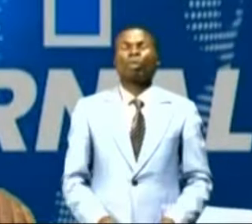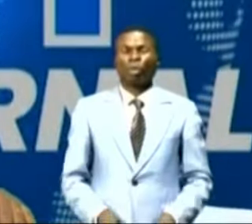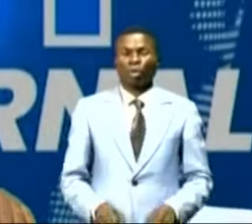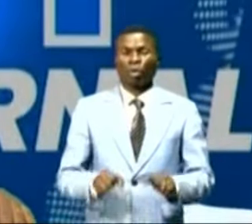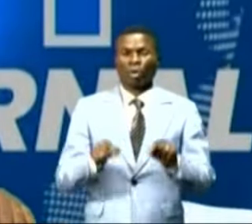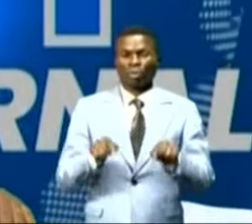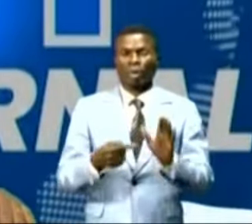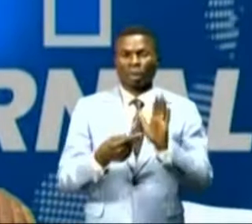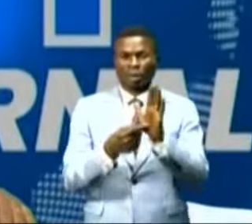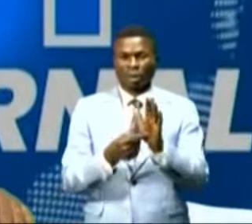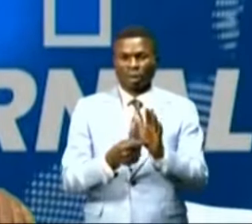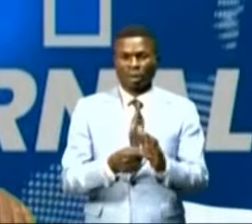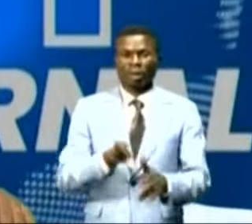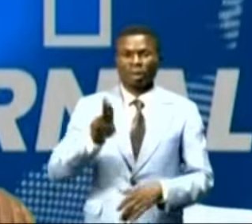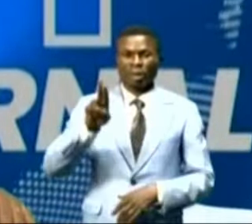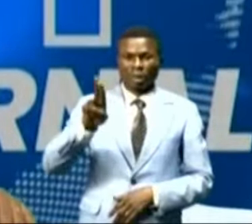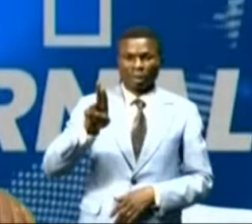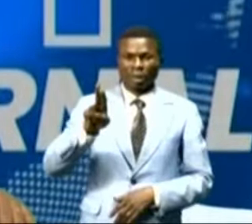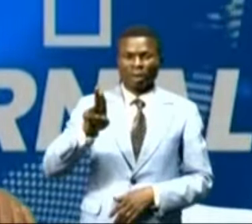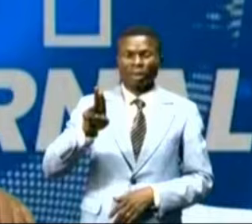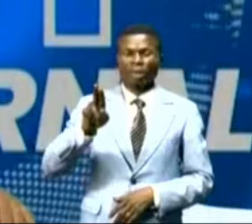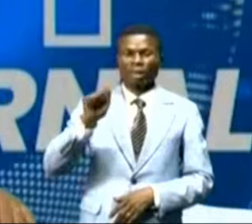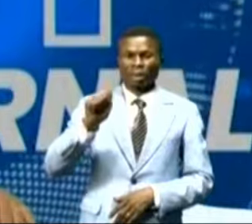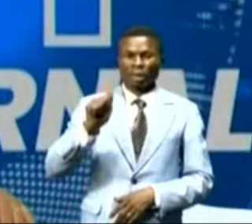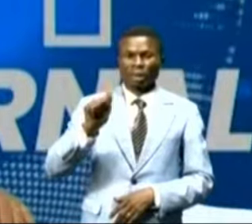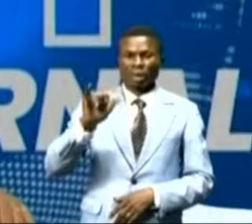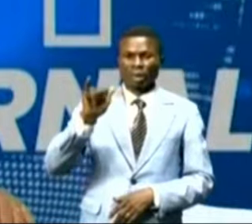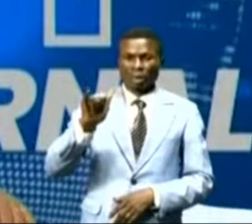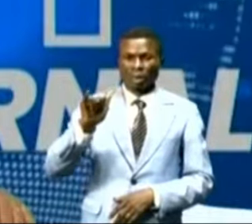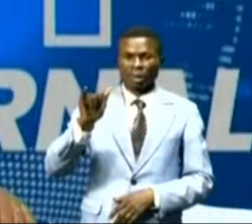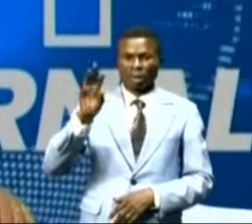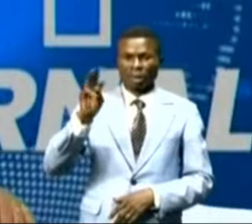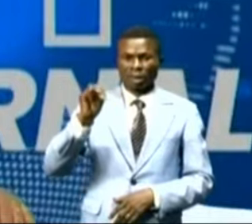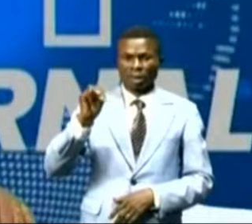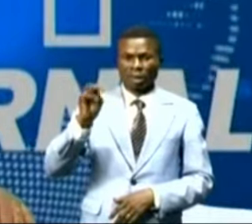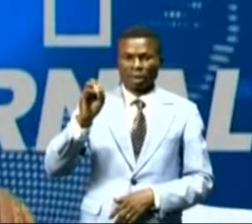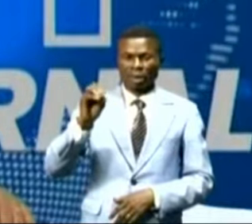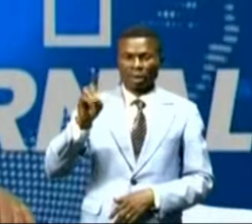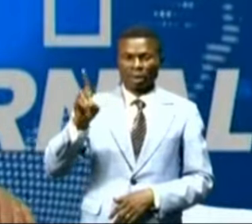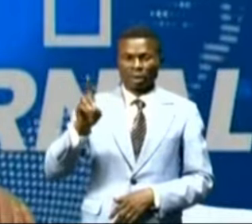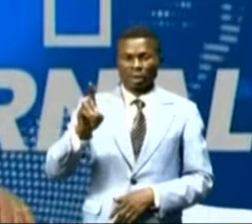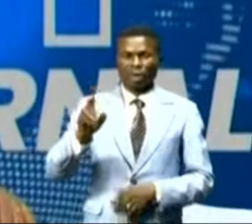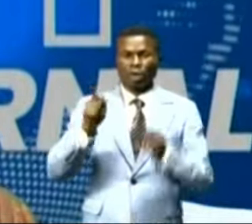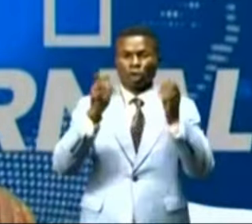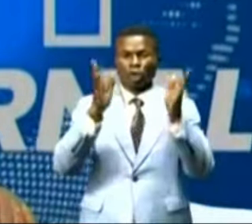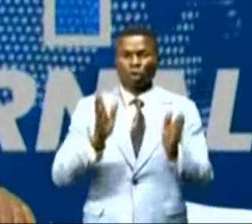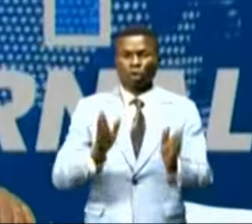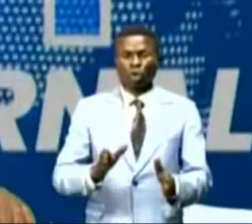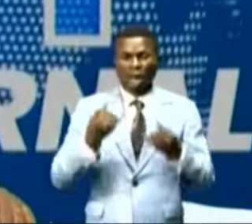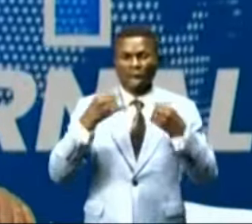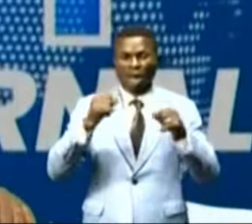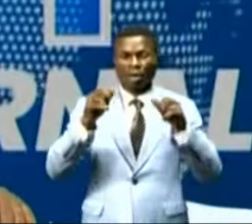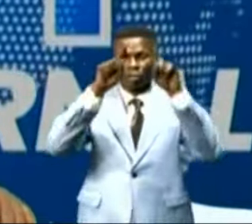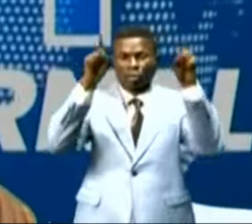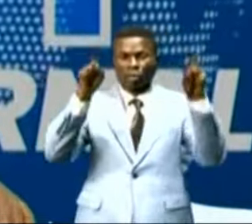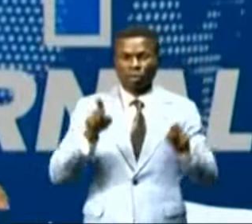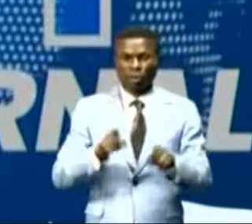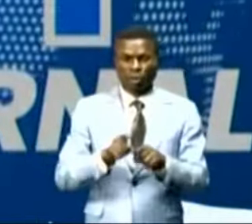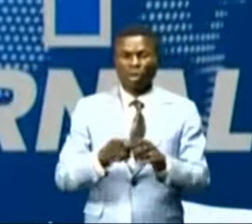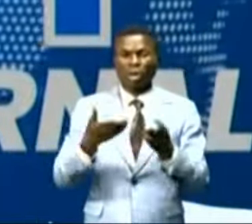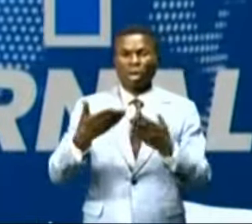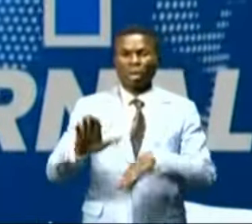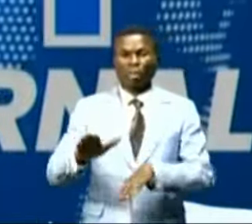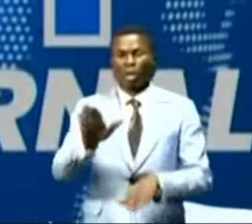journal, Raymond Marilello Poiti, un de nôtres, journaliste à la rédaction des Infos TV, a été conduit